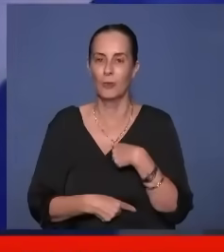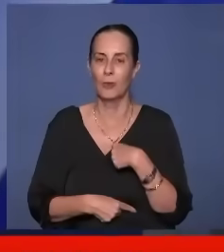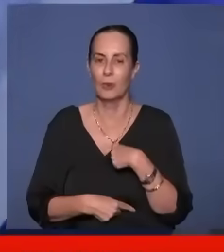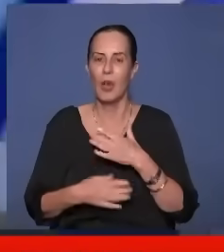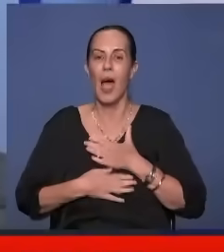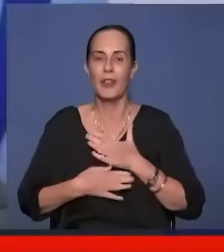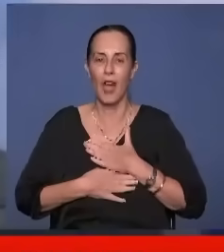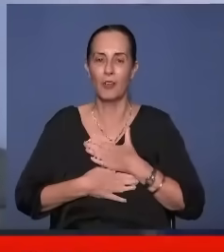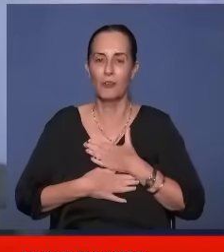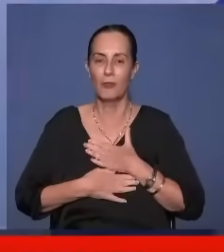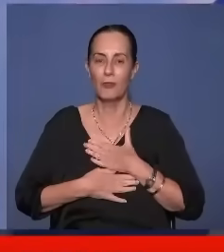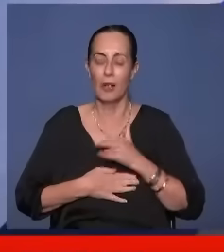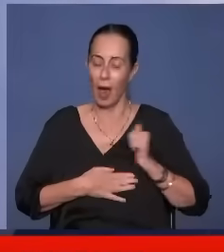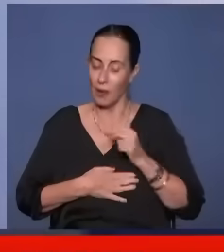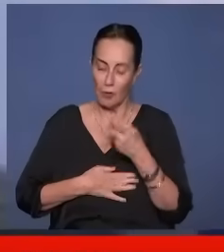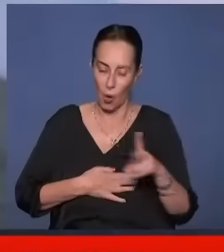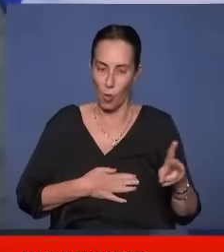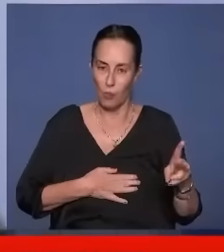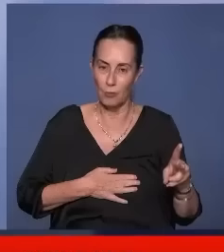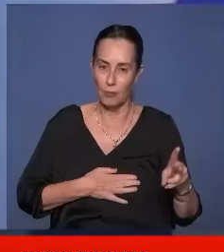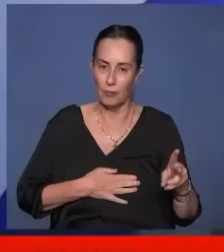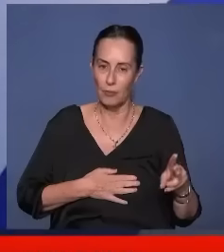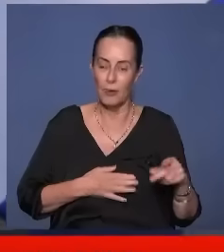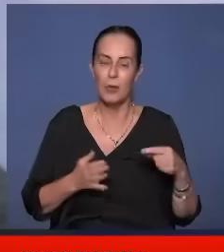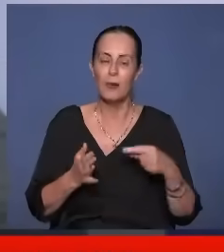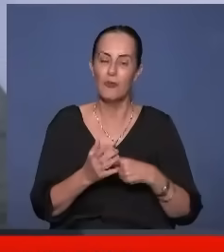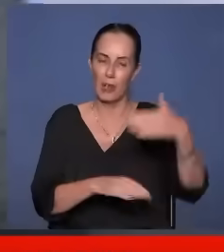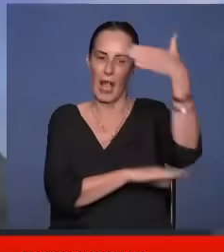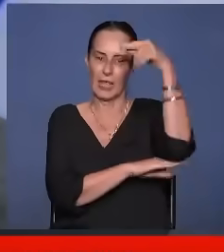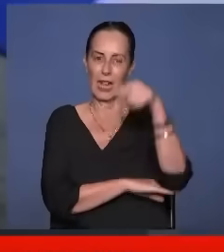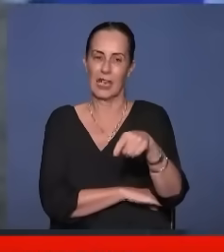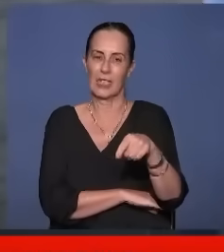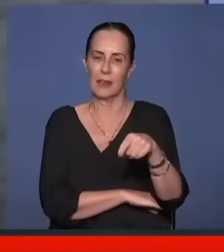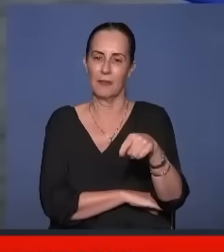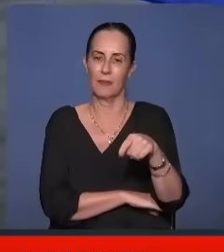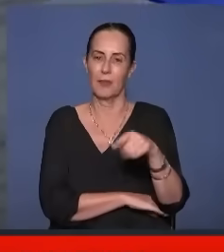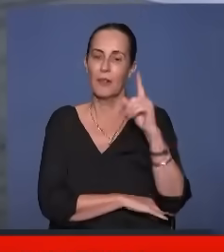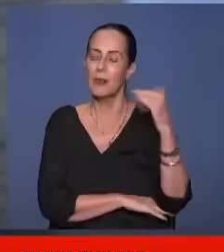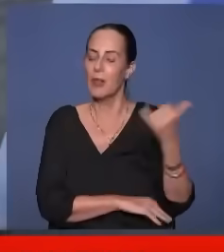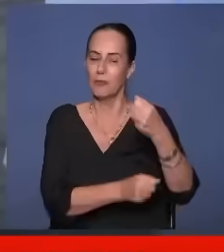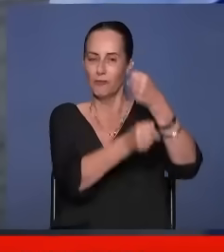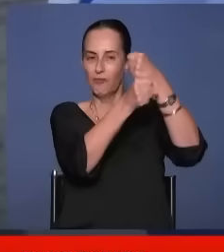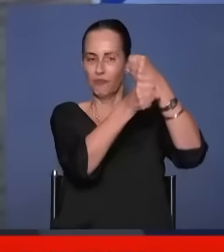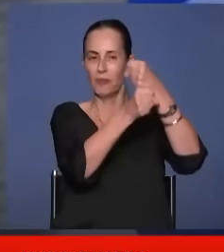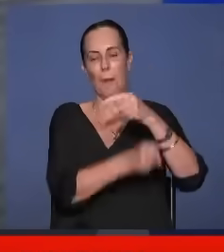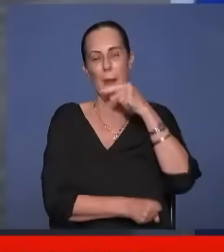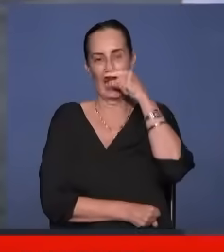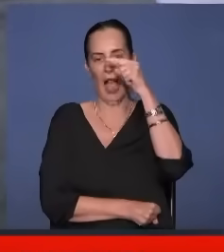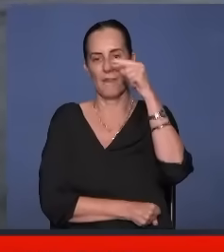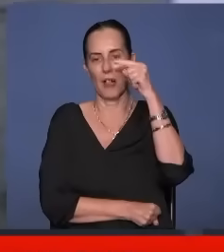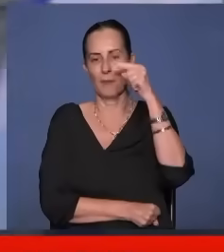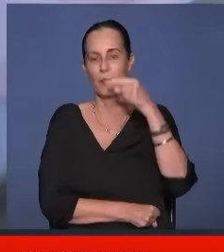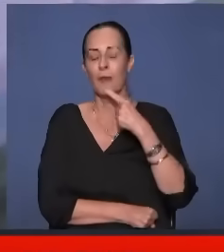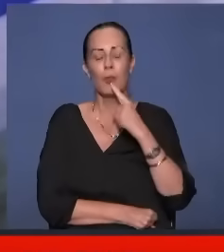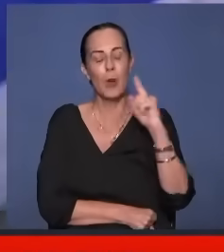אומרת, לוחמים נפלו, נהרגו על הדגל הזה, וצריך תמיד לשאת אותו בגאווה, ואני